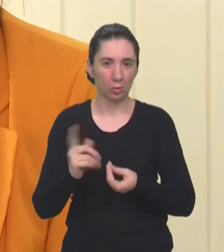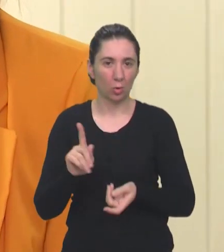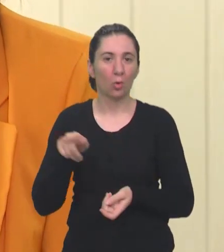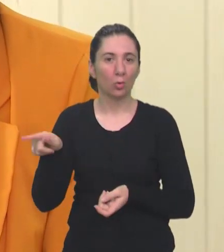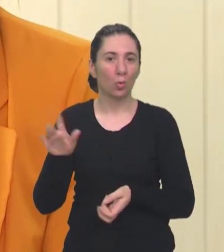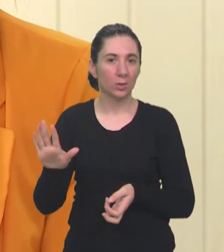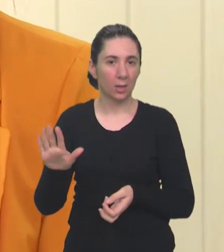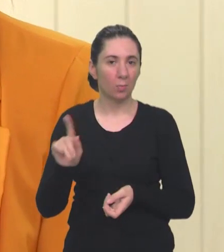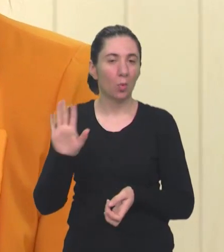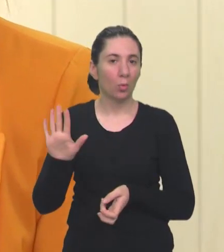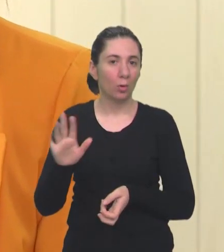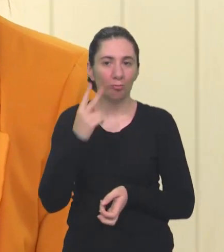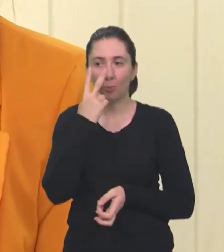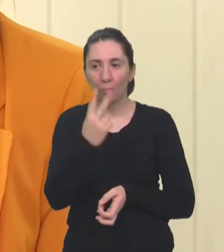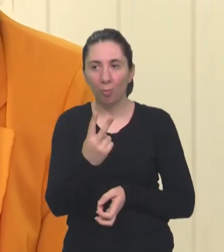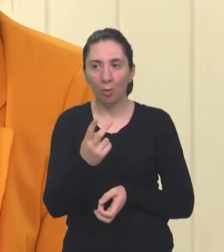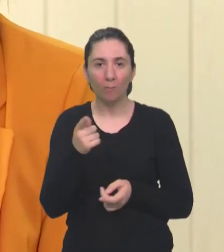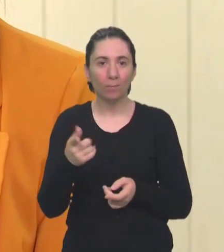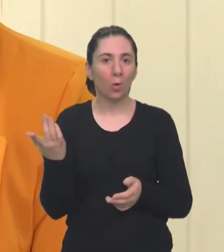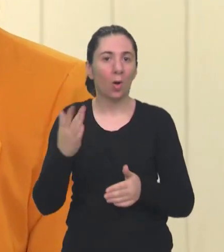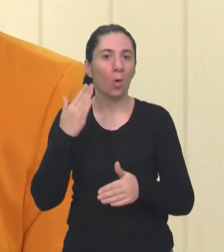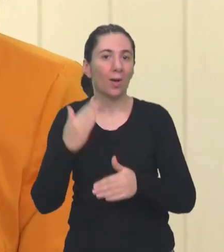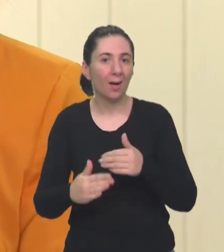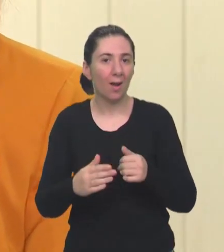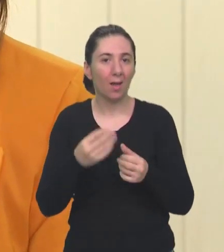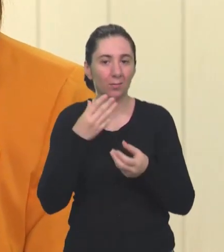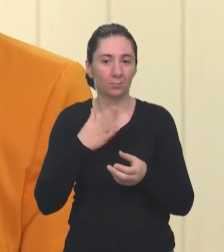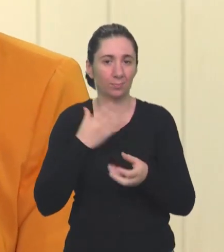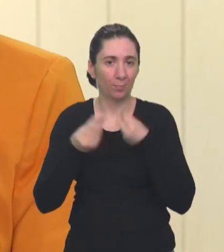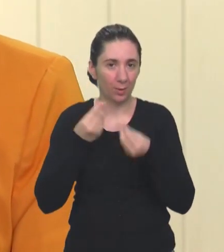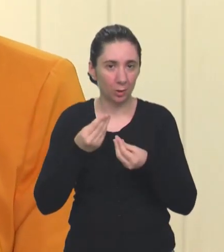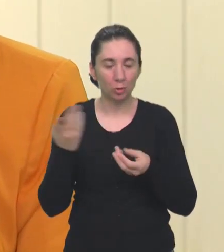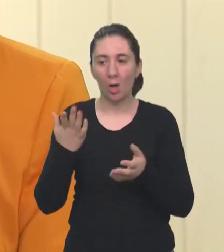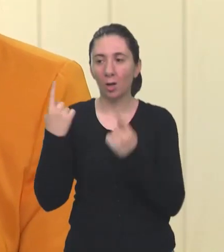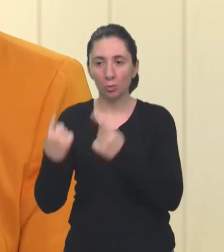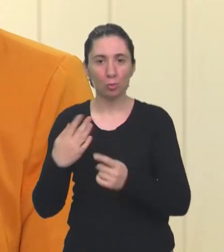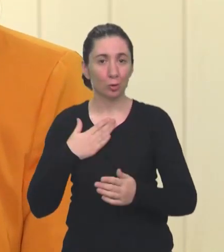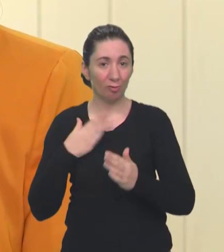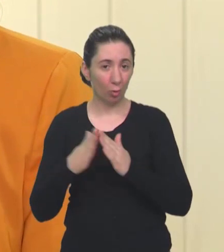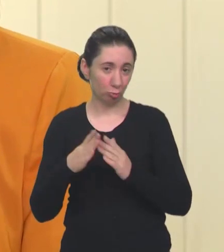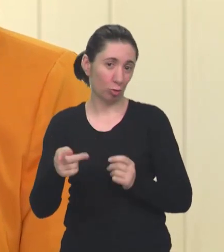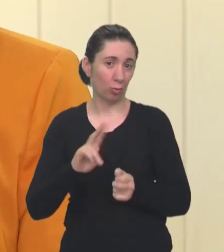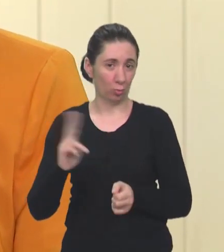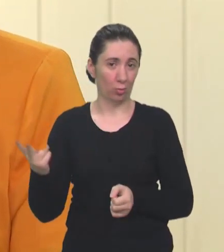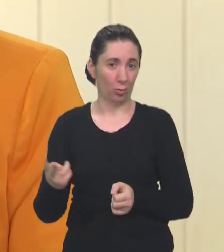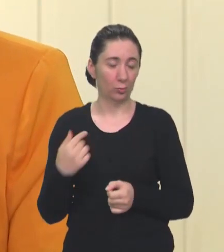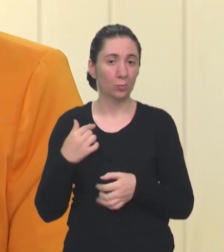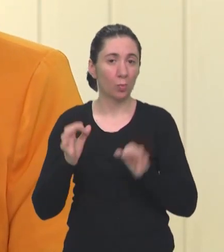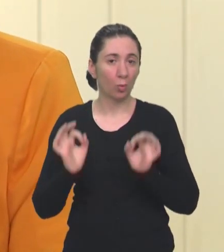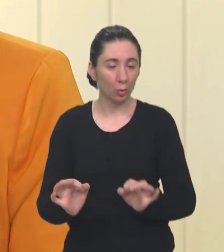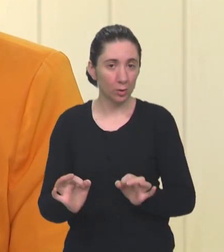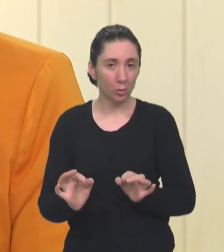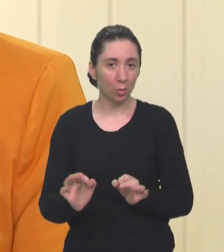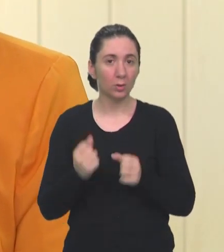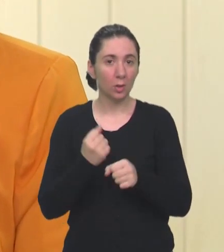je za njih u njihovom pogledu nekako kraj cijele priče, a dok su oni u svojim domovima, to je ipak drugačije. Osigurali smo evo da